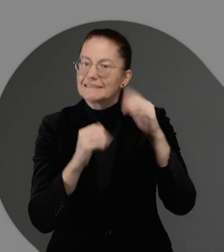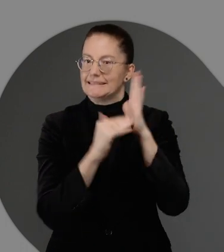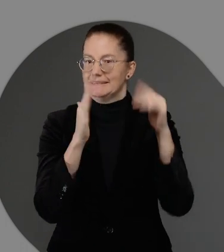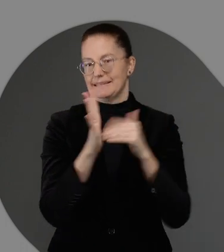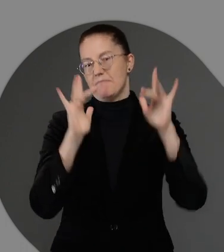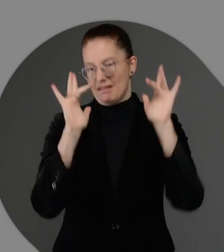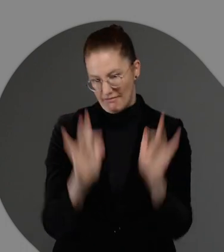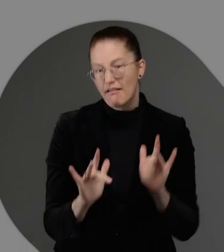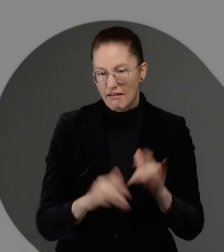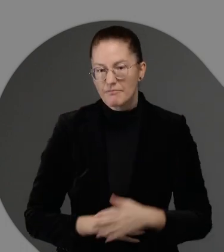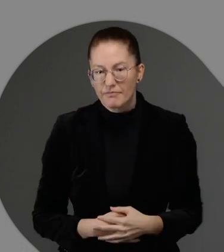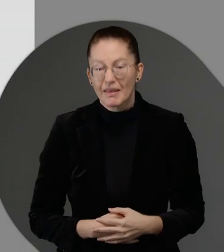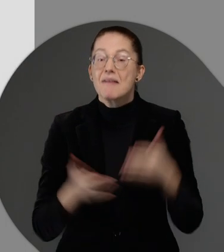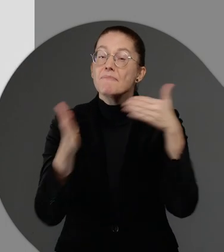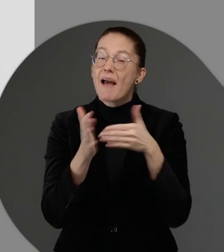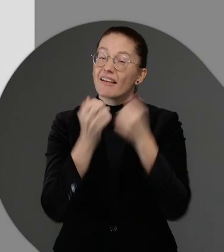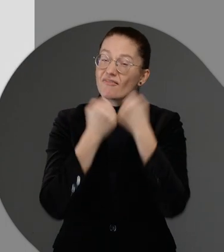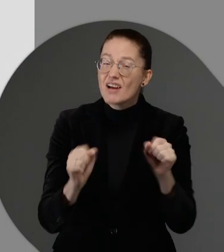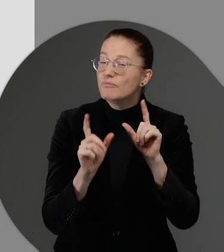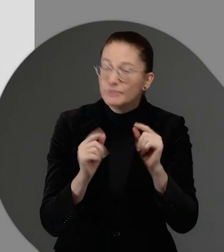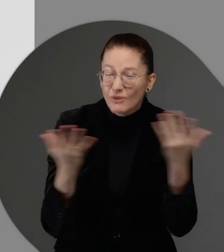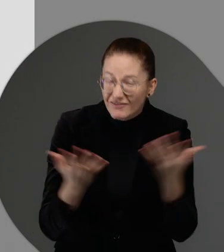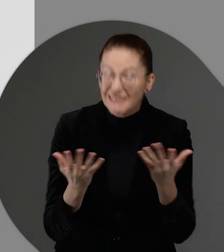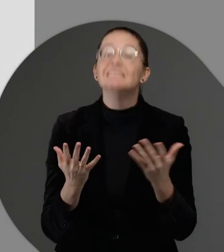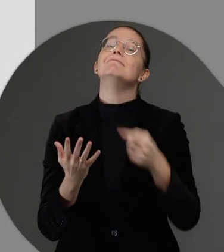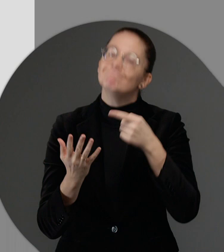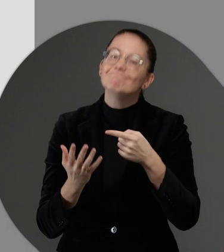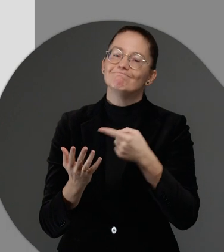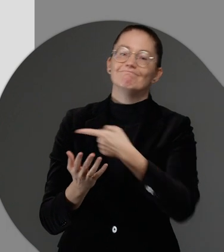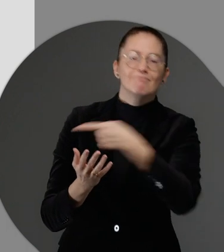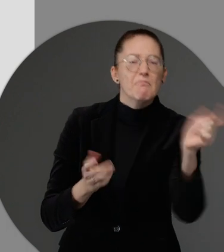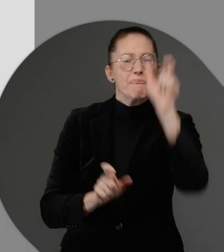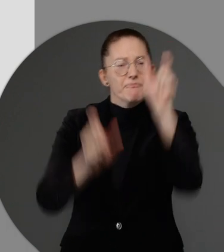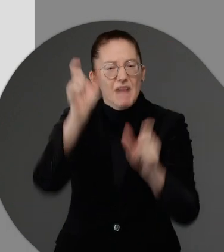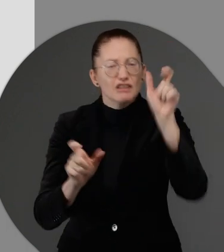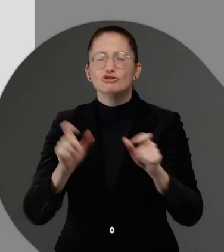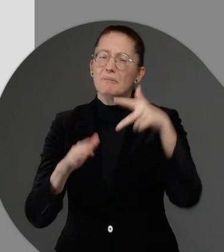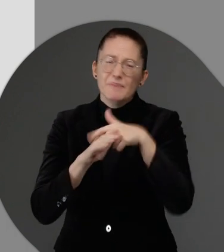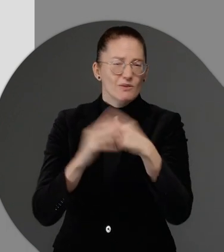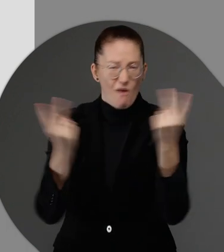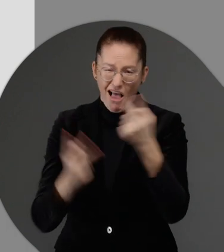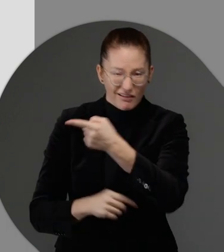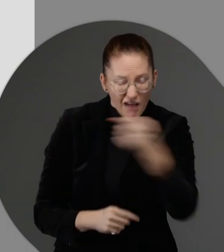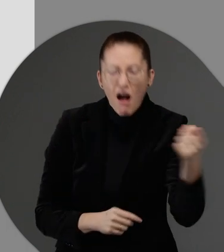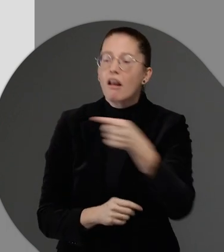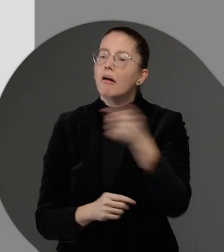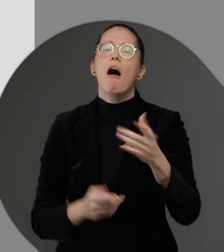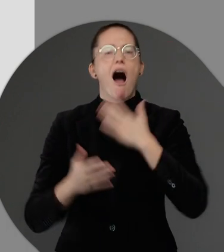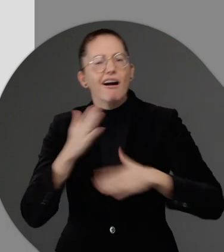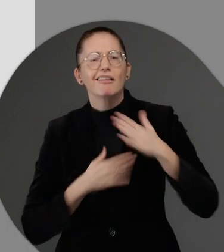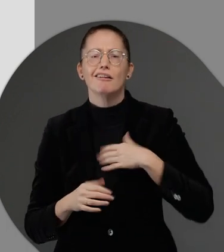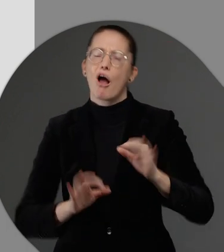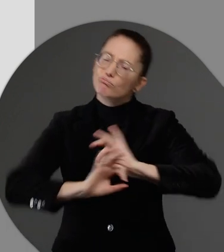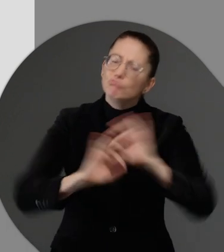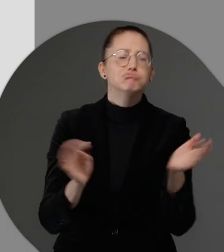für Systeme der Informationsverarbeitung. Barrierefrei sind solche Systeme demnach, wenn sie für Menschen mit Behinderungen in der allgemein